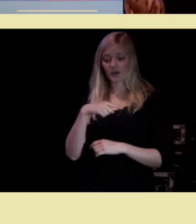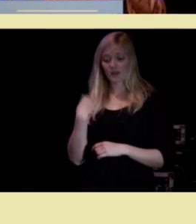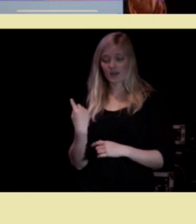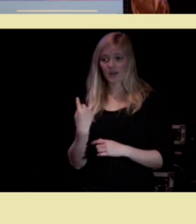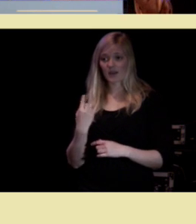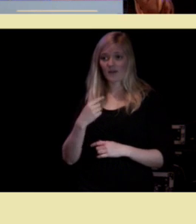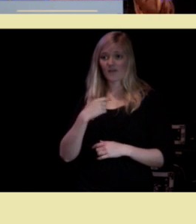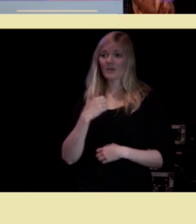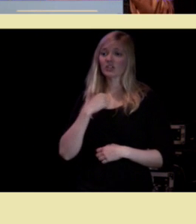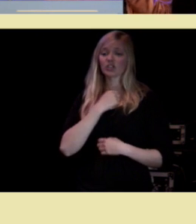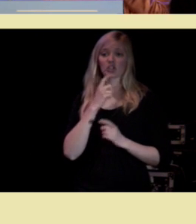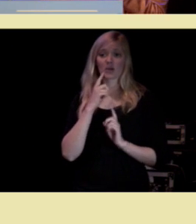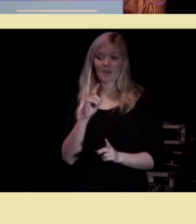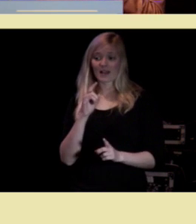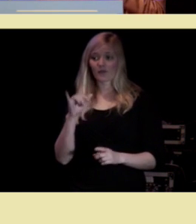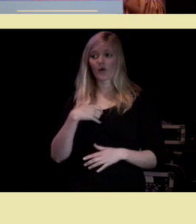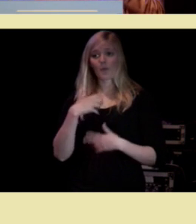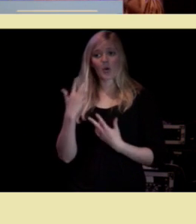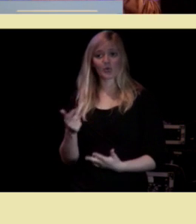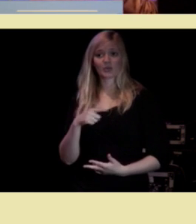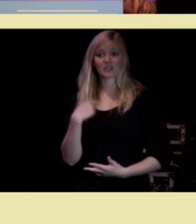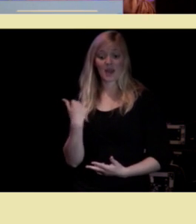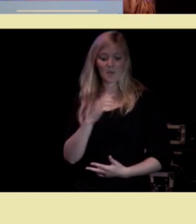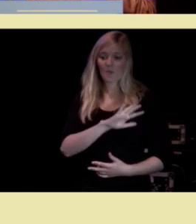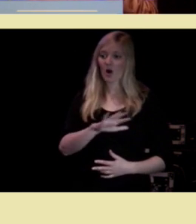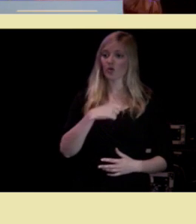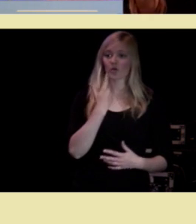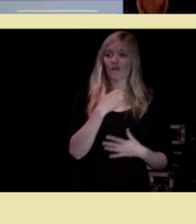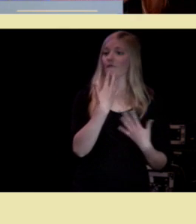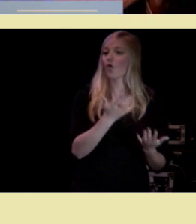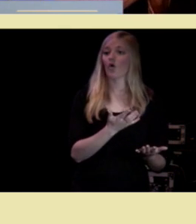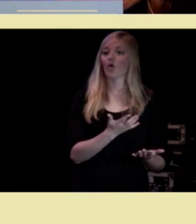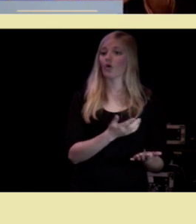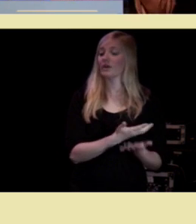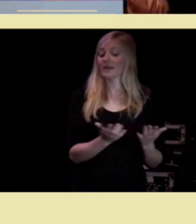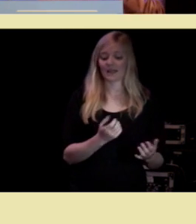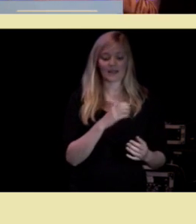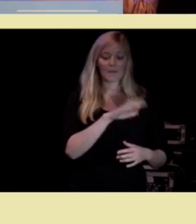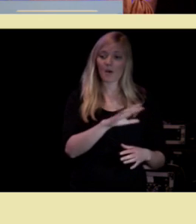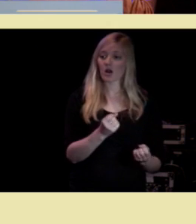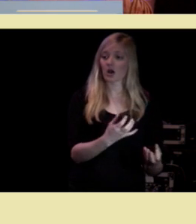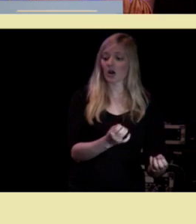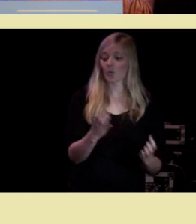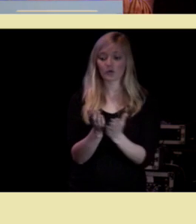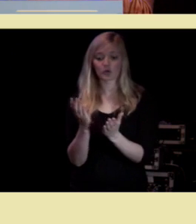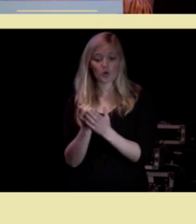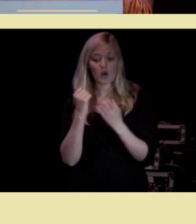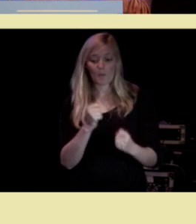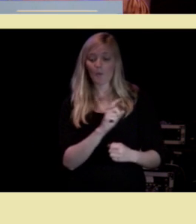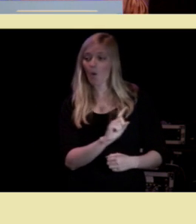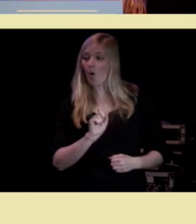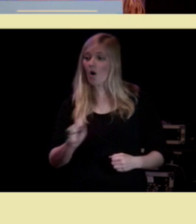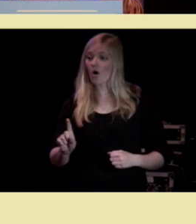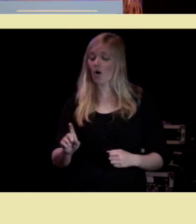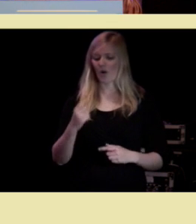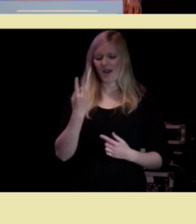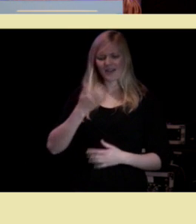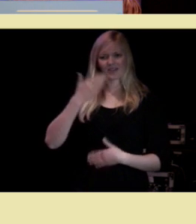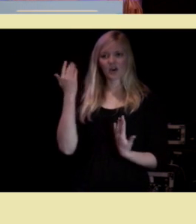vi kanskje sykemeldt. Vi får en timeout. Barn og unge gjør ikke det. De i barnehagen, de på skolen. Og endog så tenker vi at